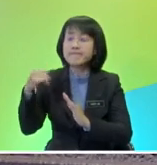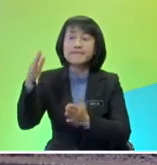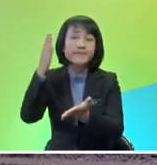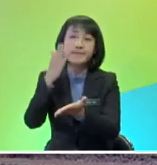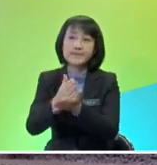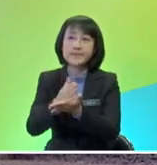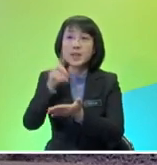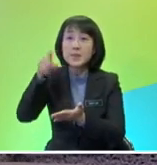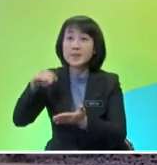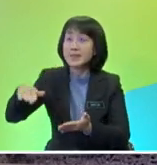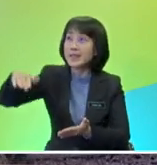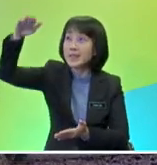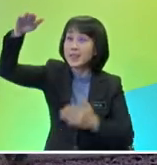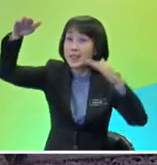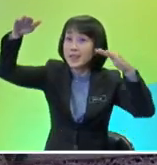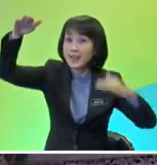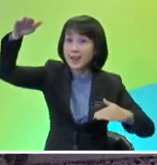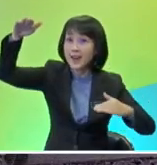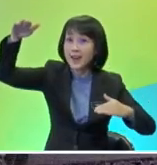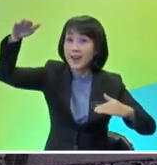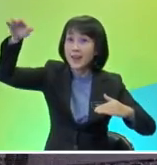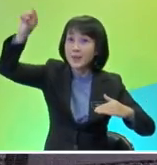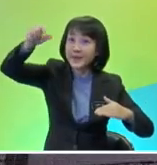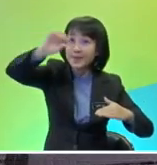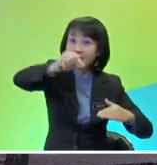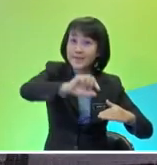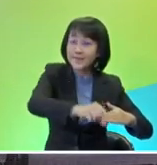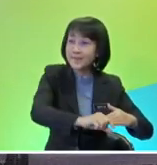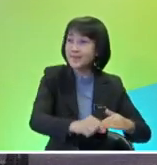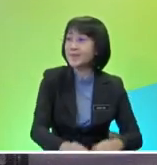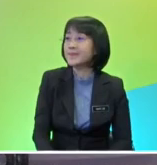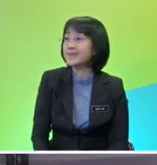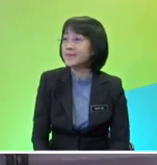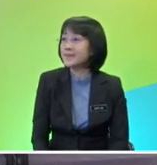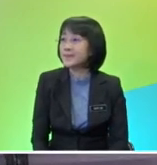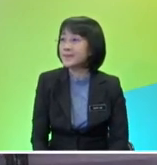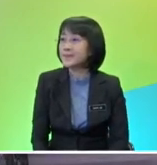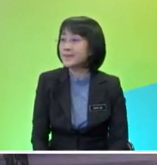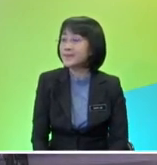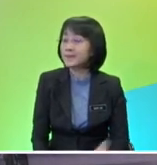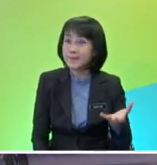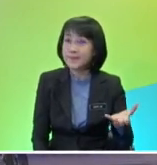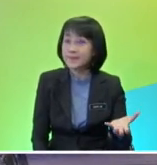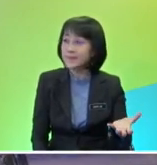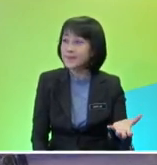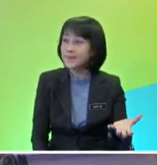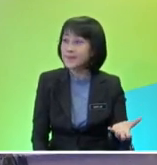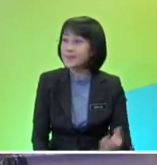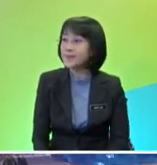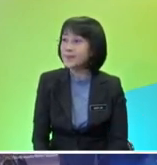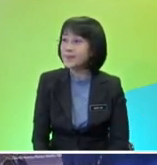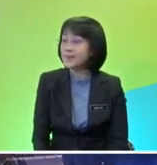Dan sebenarnya kalau kita alihkan kedudukannya, cuba aku mengangkat. Angkat yang ni, yang bekas ni, okey. Dan saya letakkan di